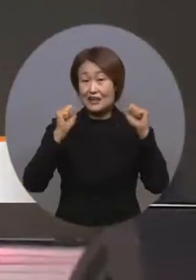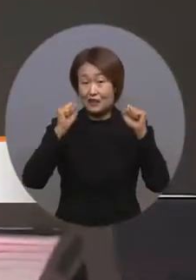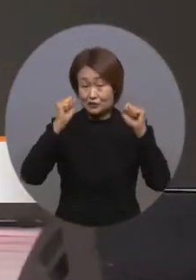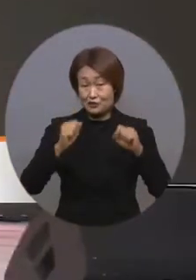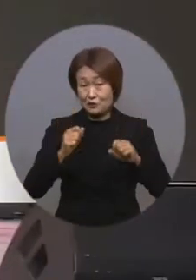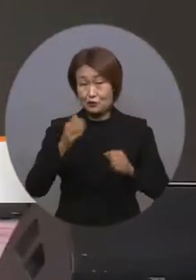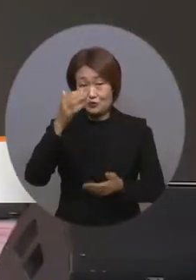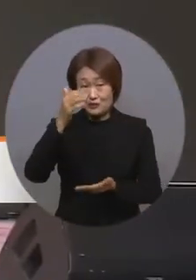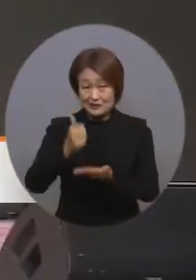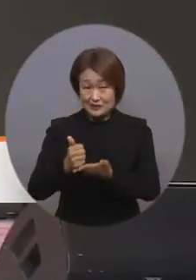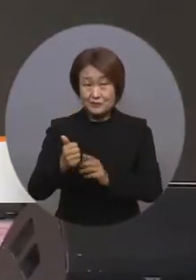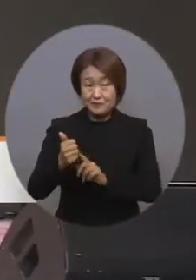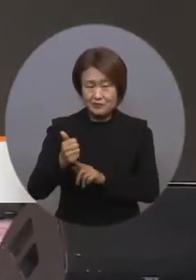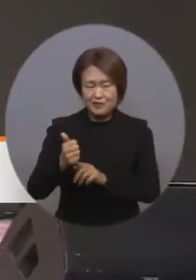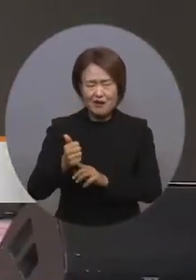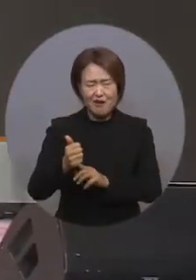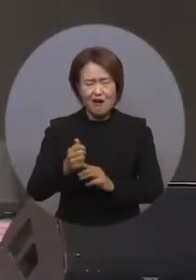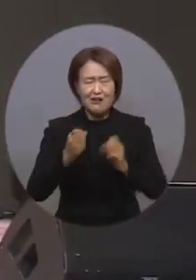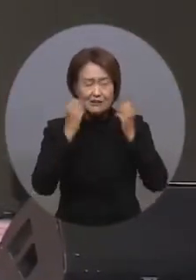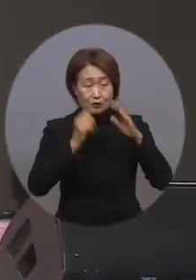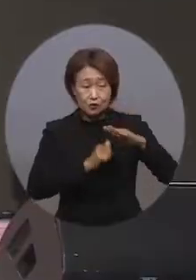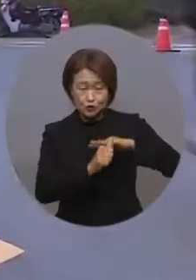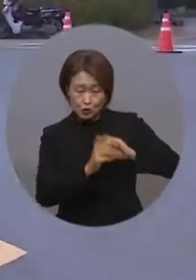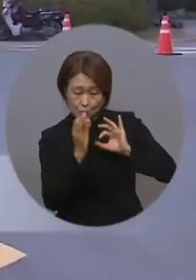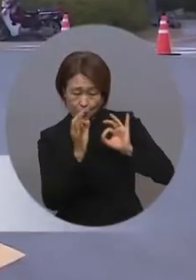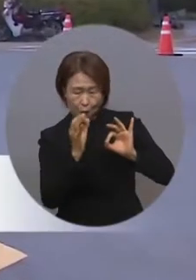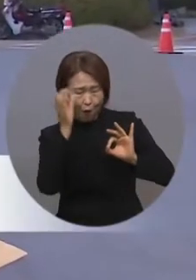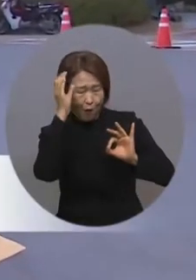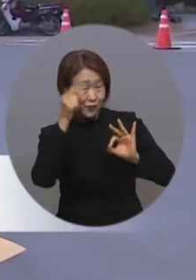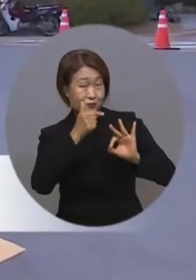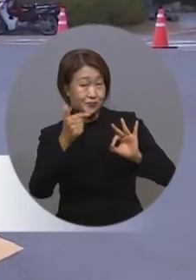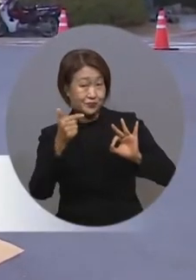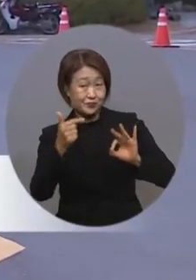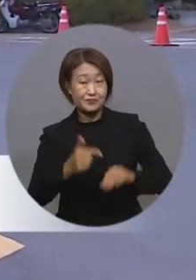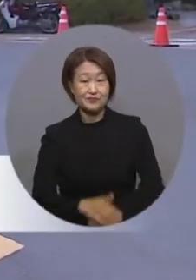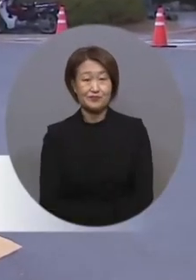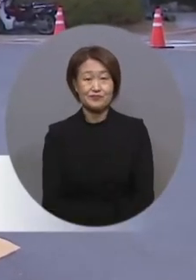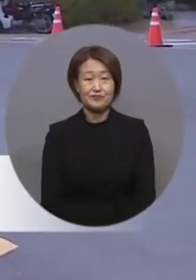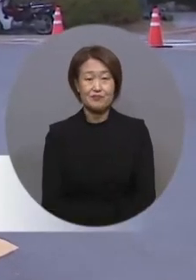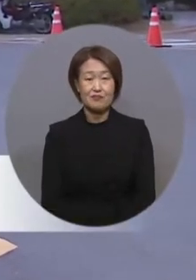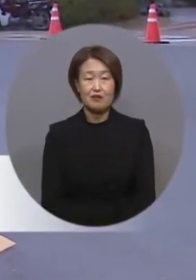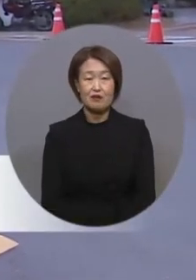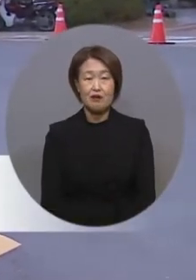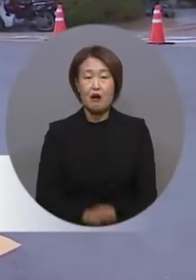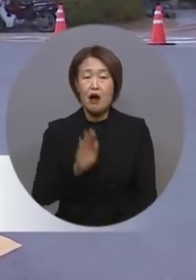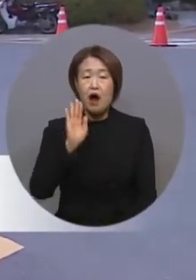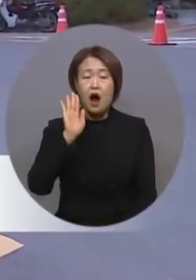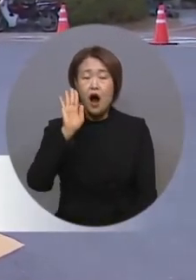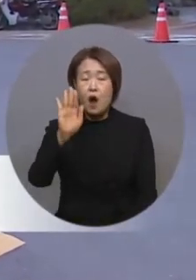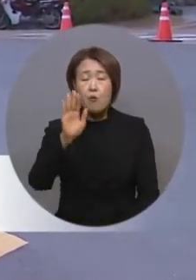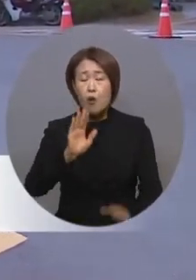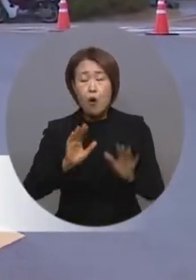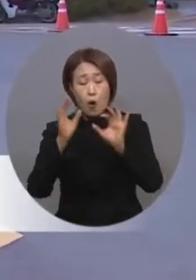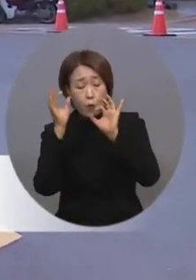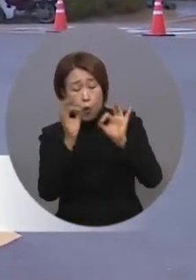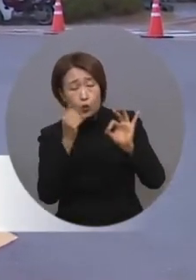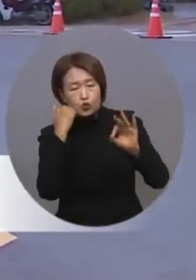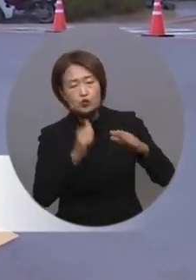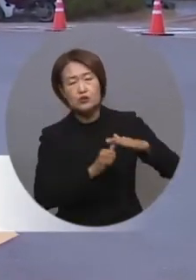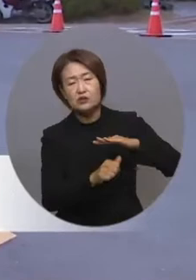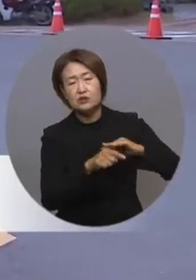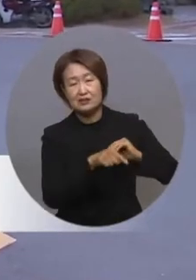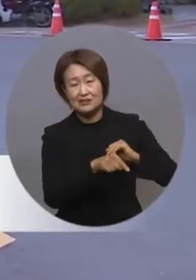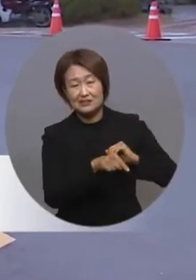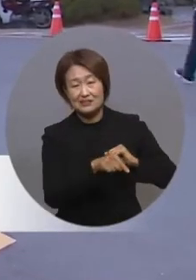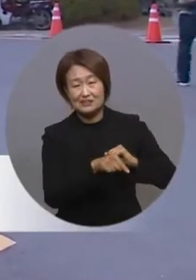선수들의 등장에 많은 기대감을 드러냈습니다. 특히 또 주목해야 될 점들은 신인 선수들의 약진이 있었다는